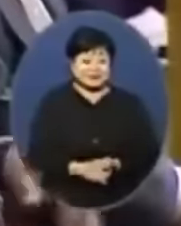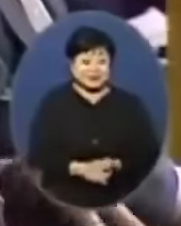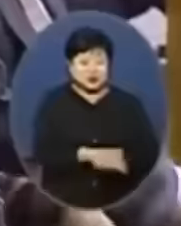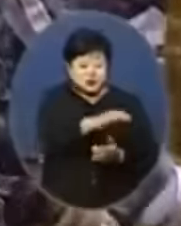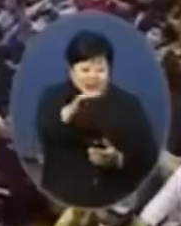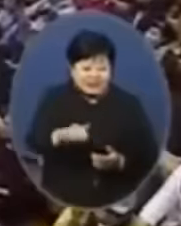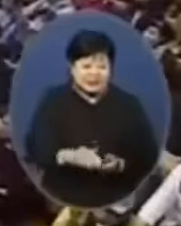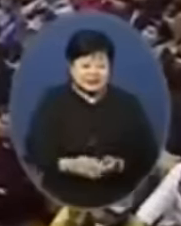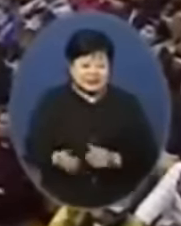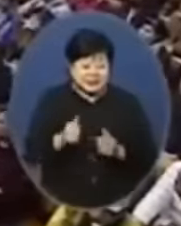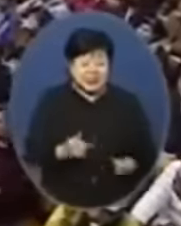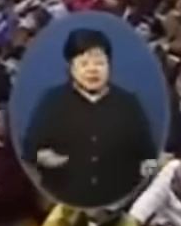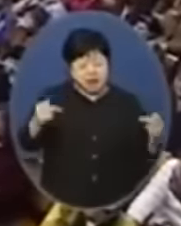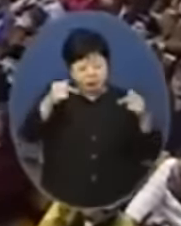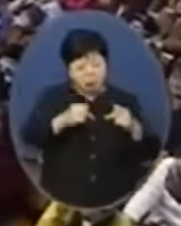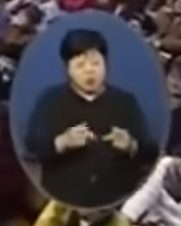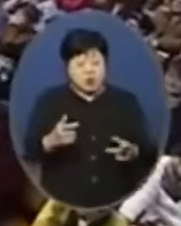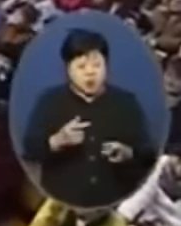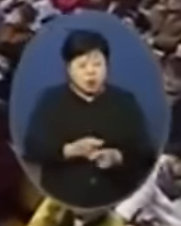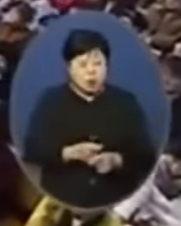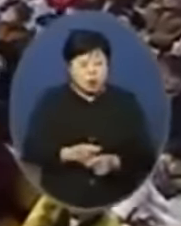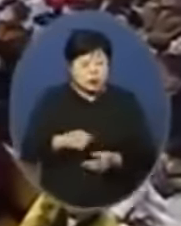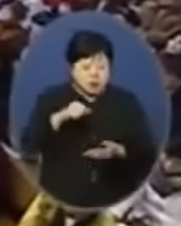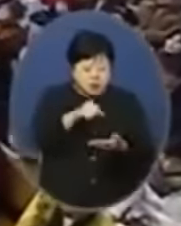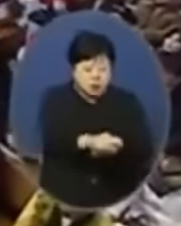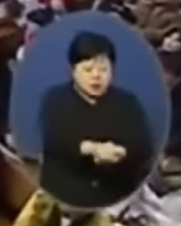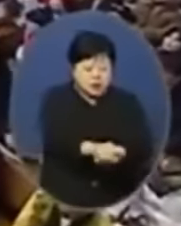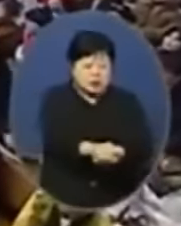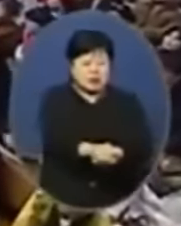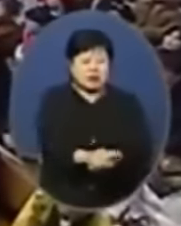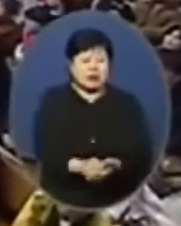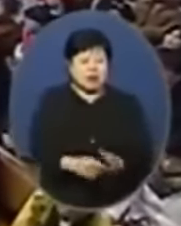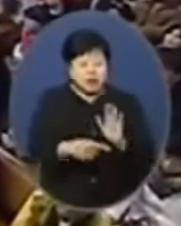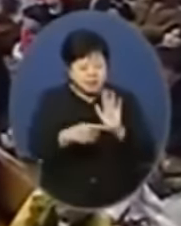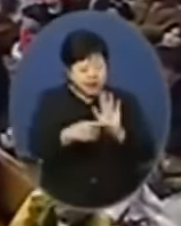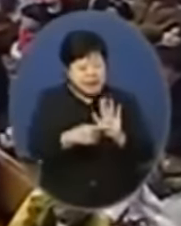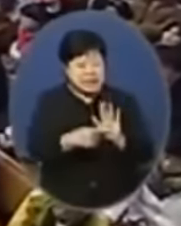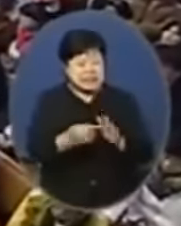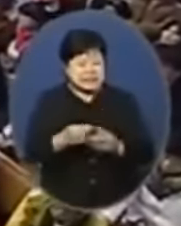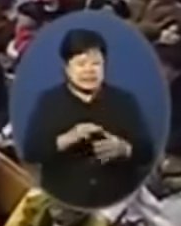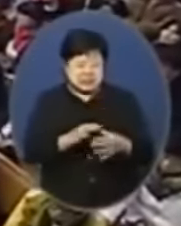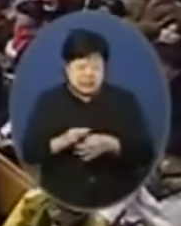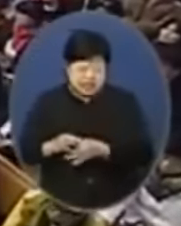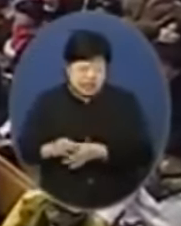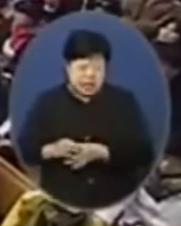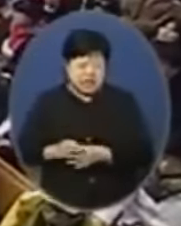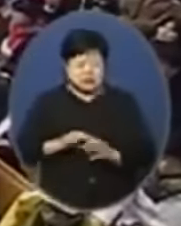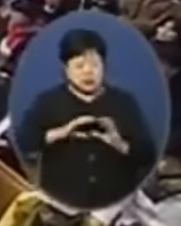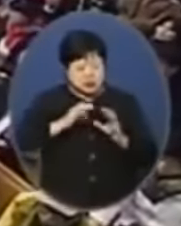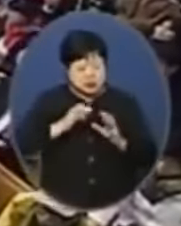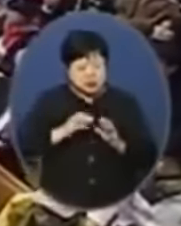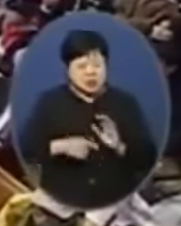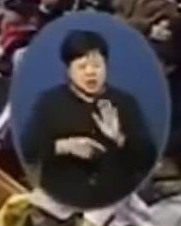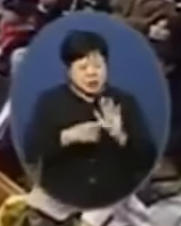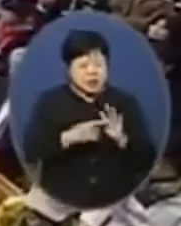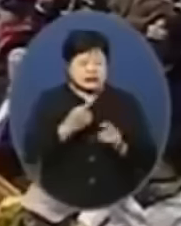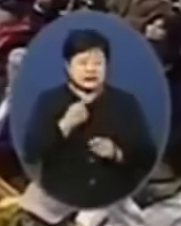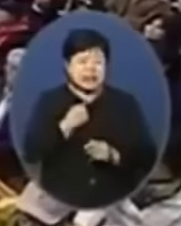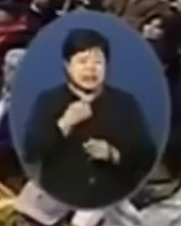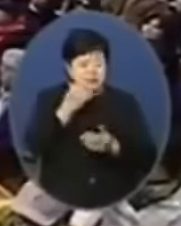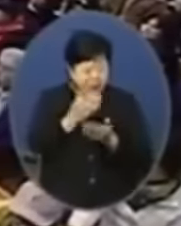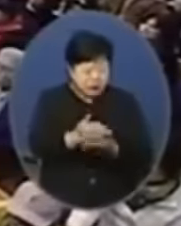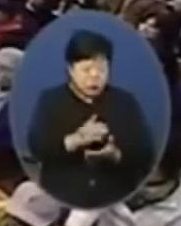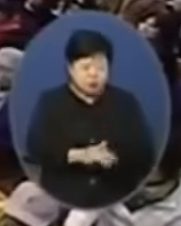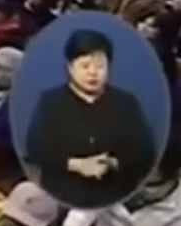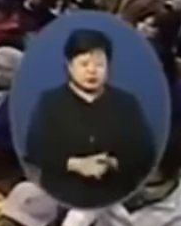우리는 사망의 골짜기와 원수의 공격 같은 마이너스 사건이 연속된 세계에서 마이너스를 당하고는 살지 말아야